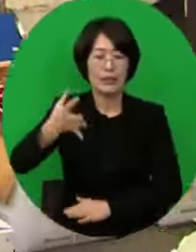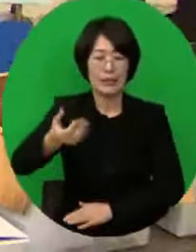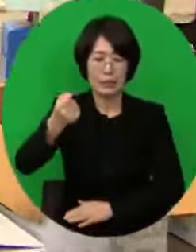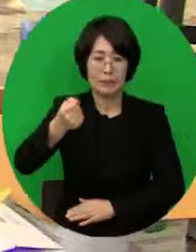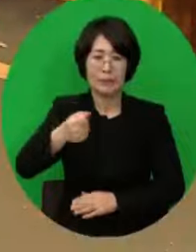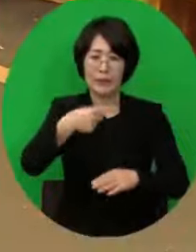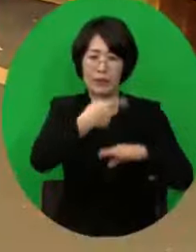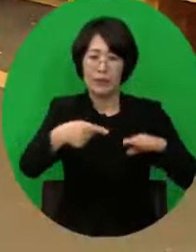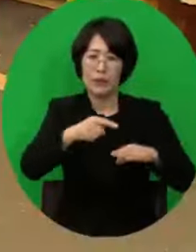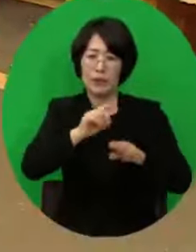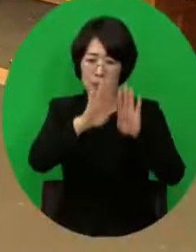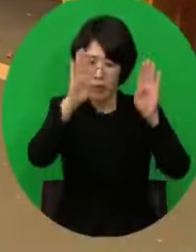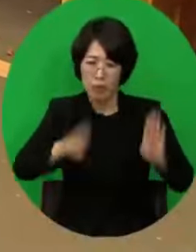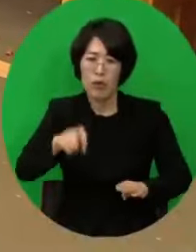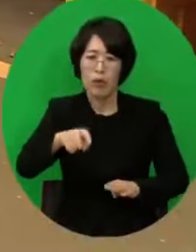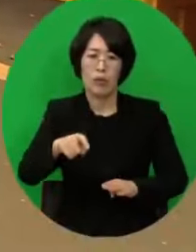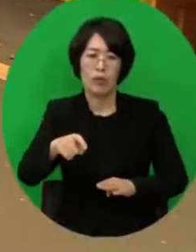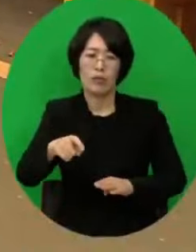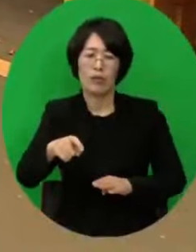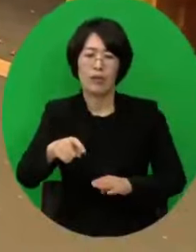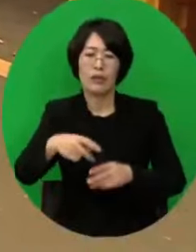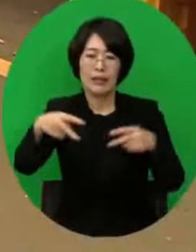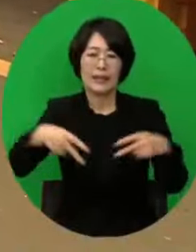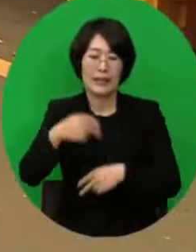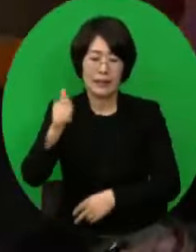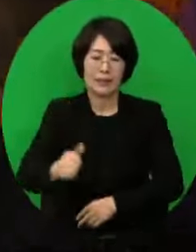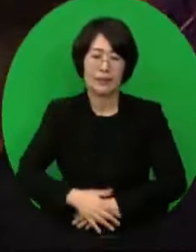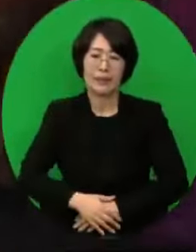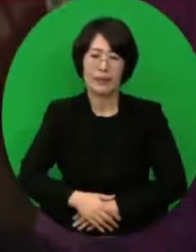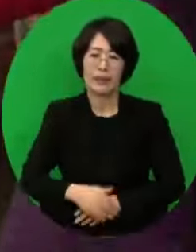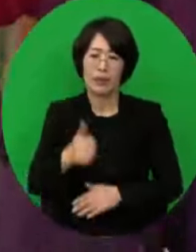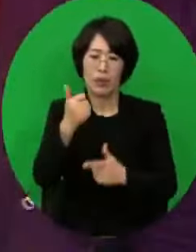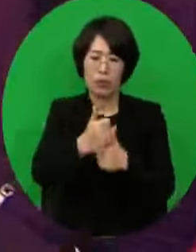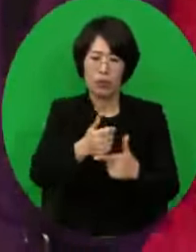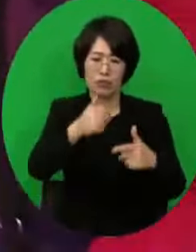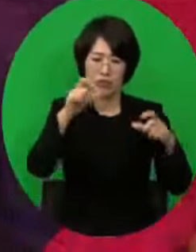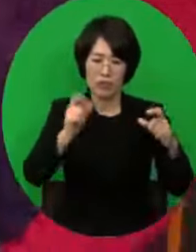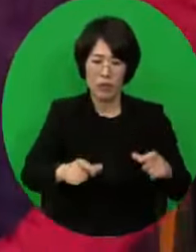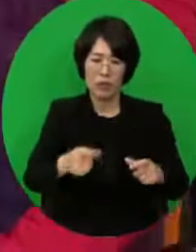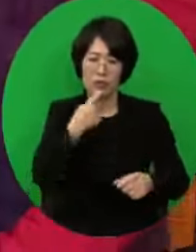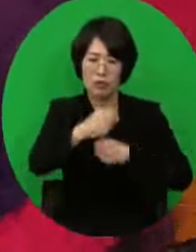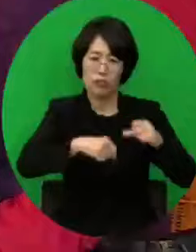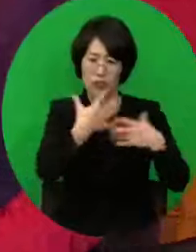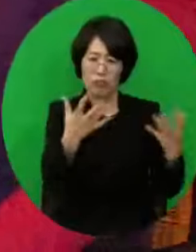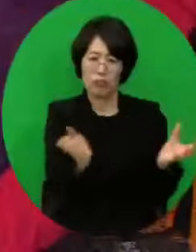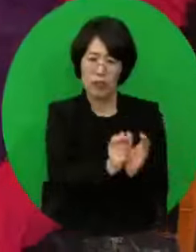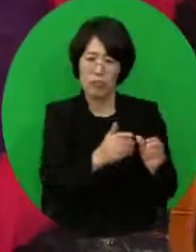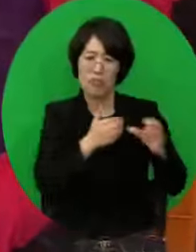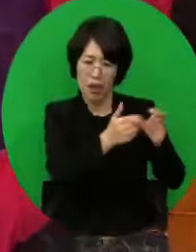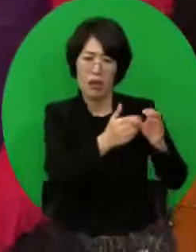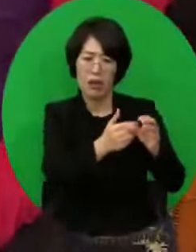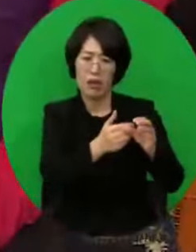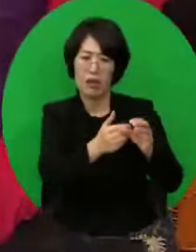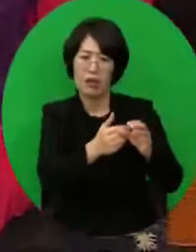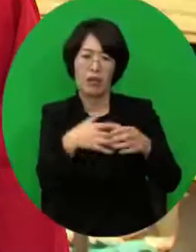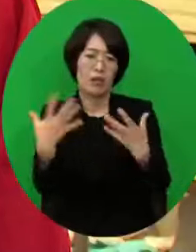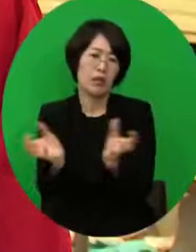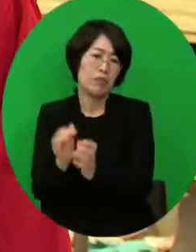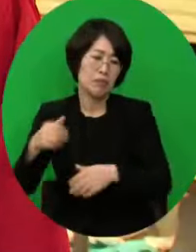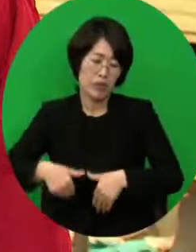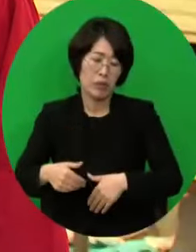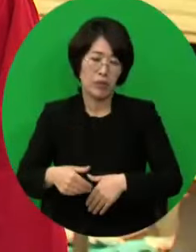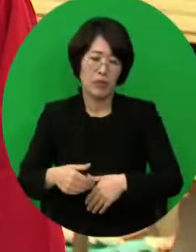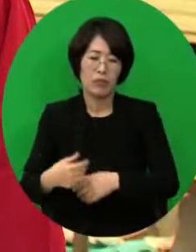역임하며 문화 전문가로 평가받고 있습니다. 호남에도 민주당을 견제할 세력이 필요하다며 지지를 호소하고 있습니다.